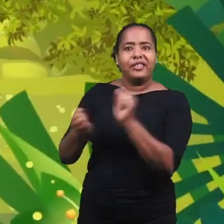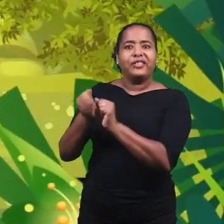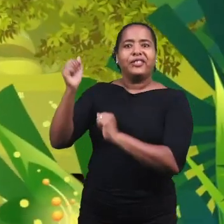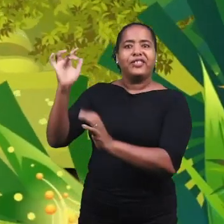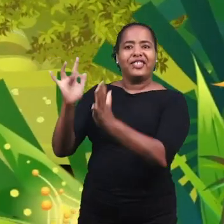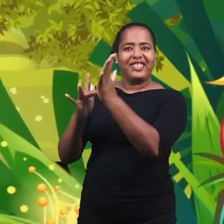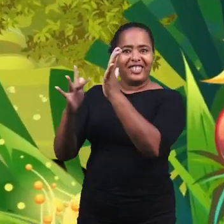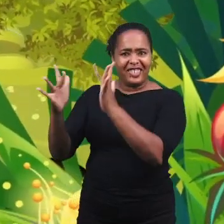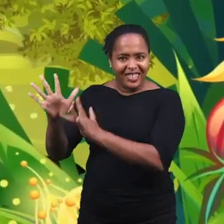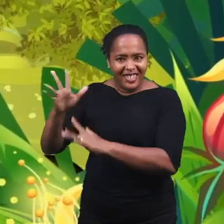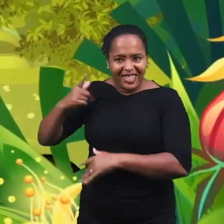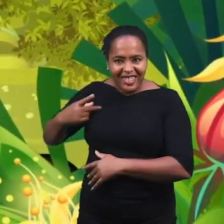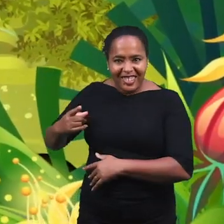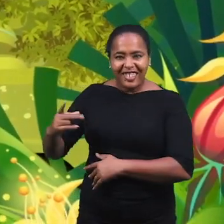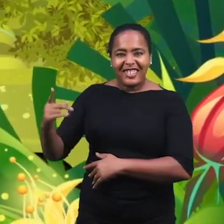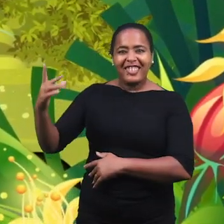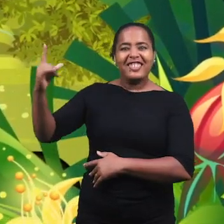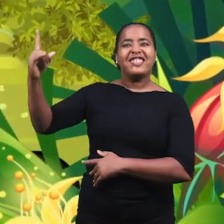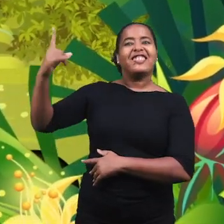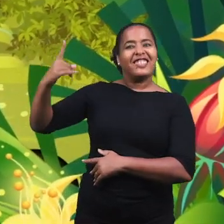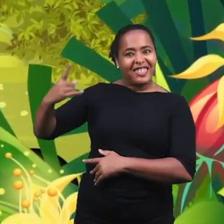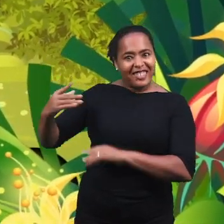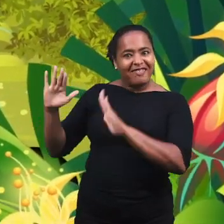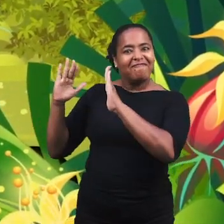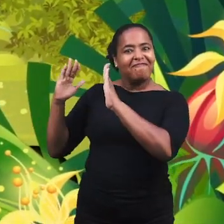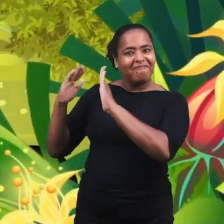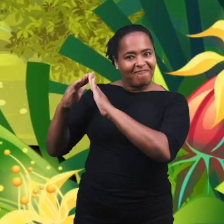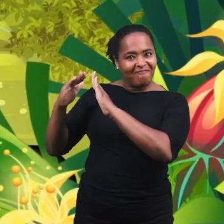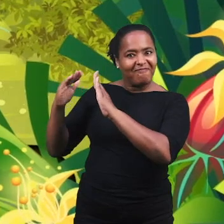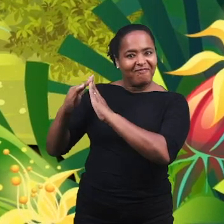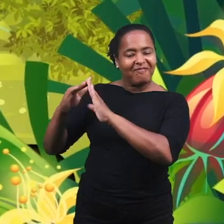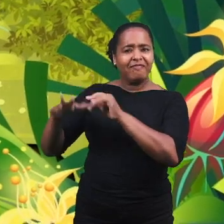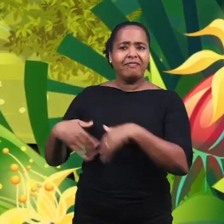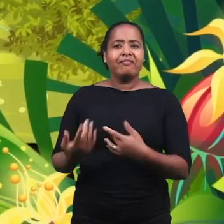С Иисусом вечно буду